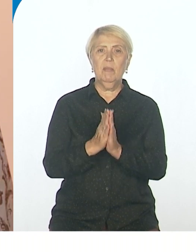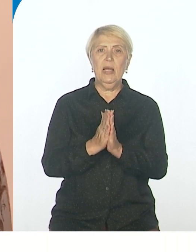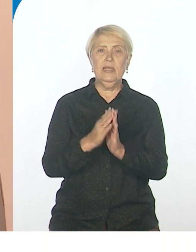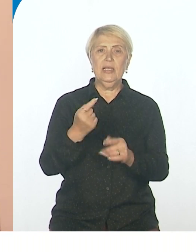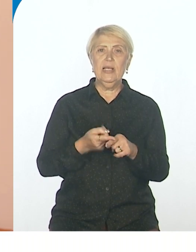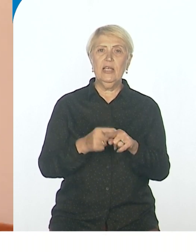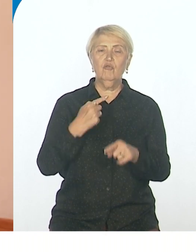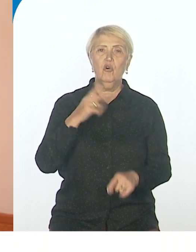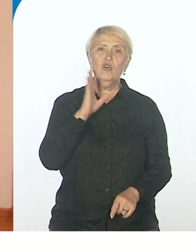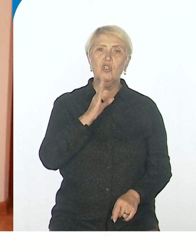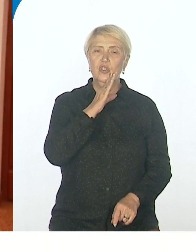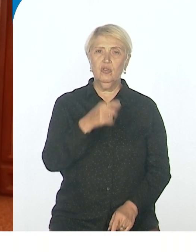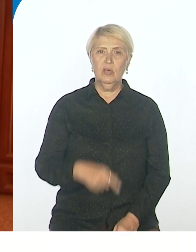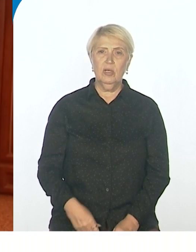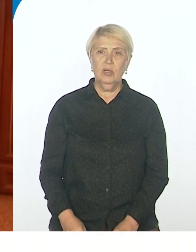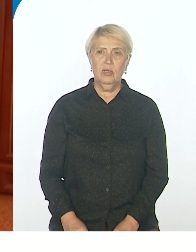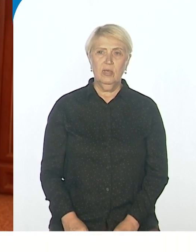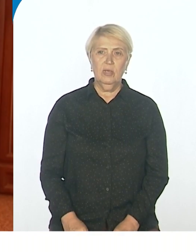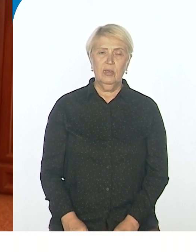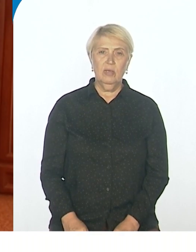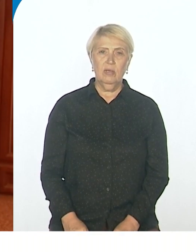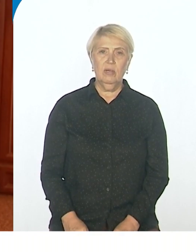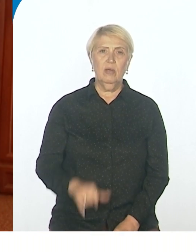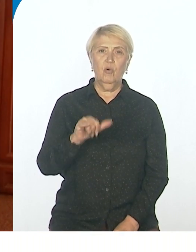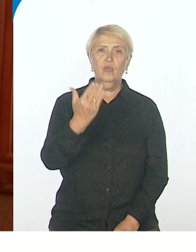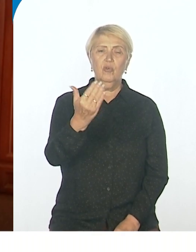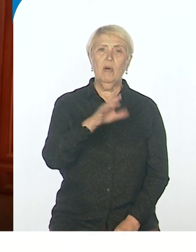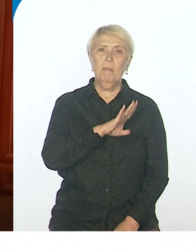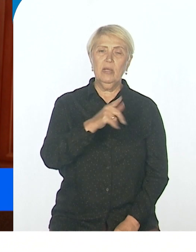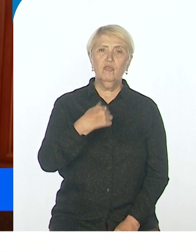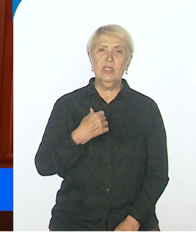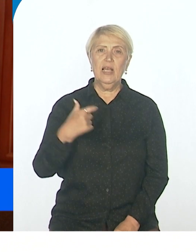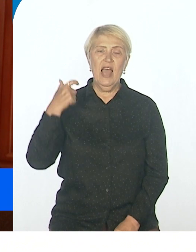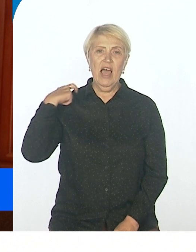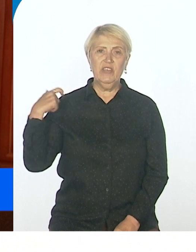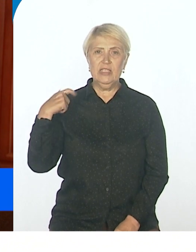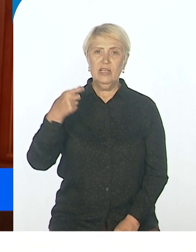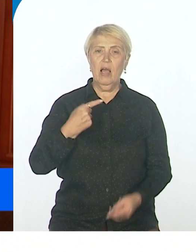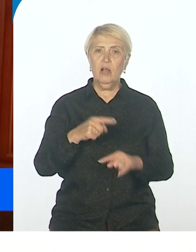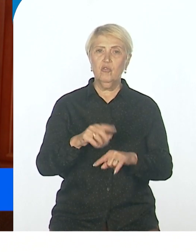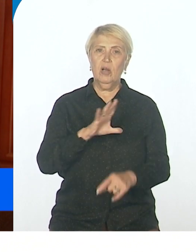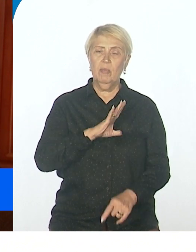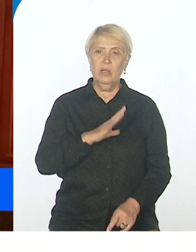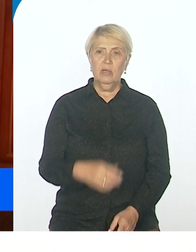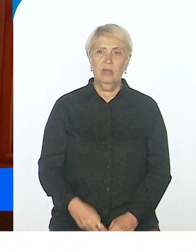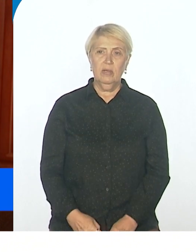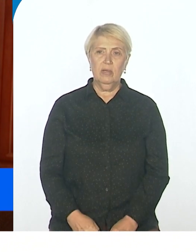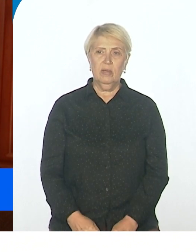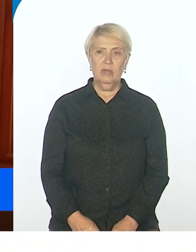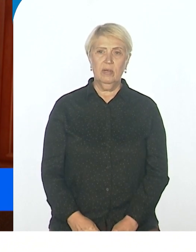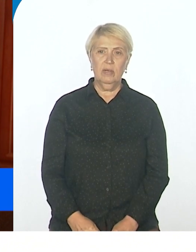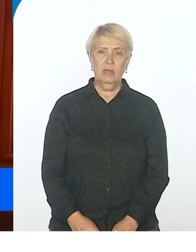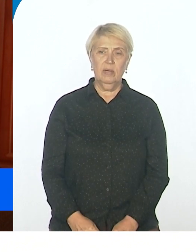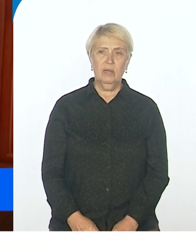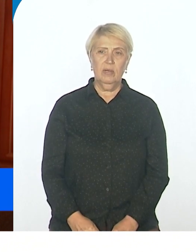русский офицер, который в то время подходил к вопросу с женщиной таким образом, что